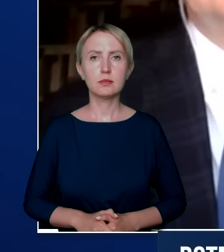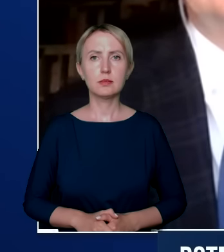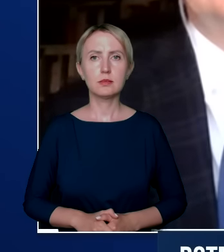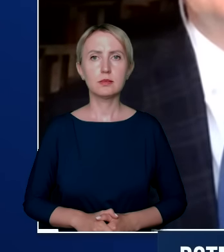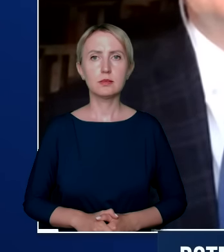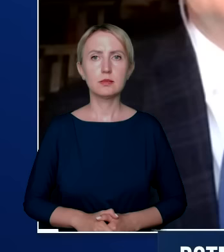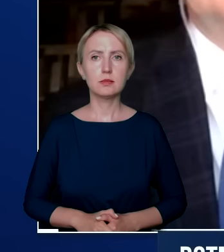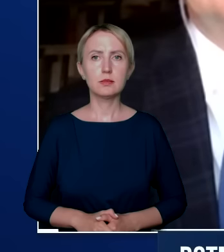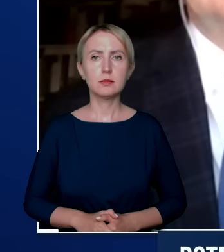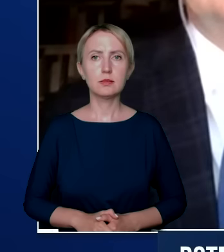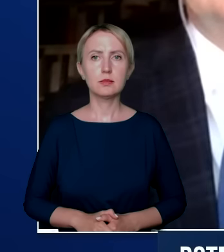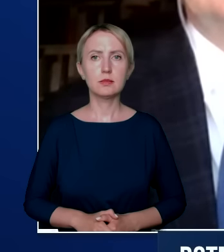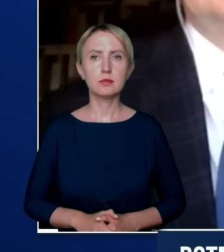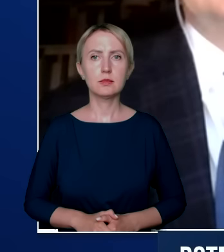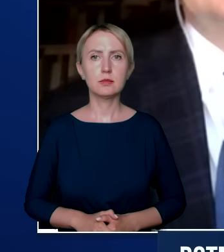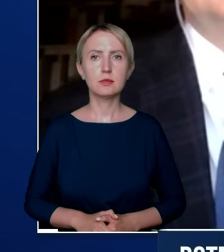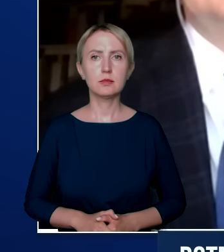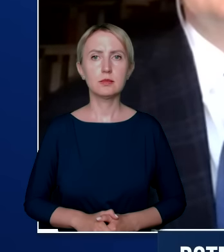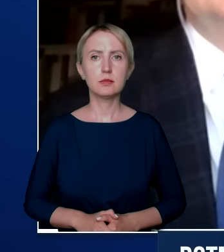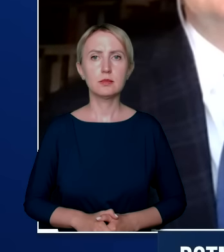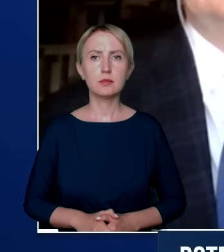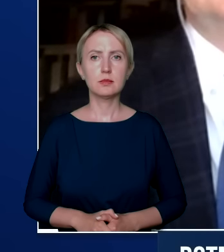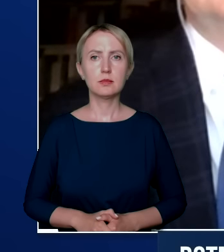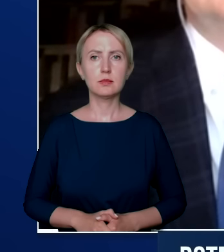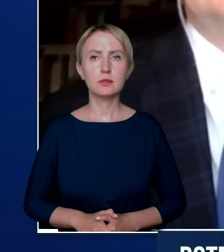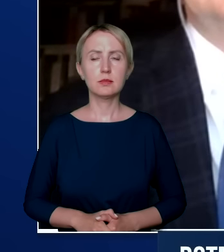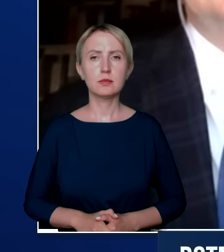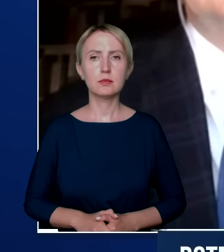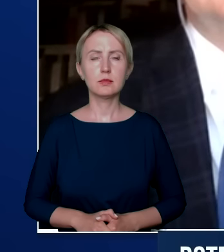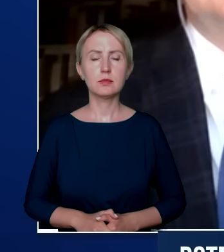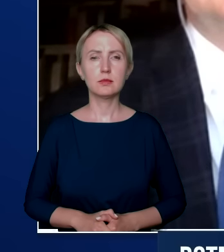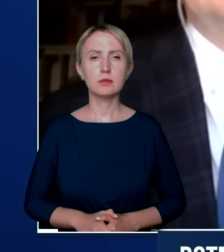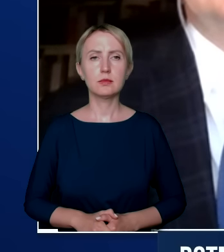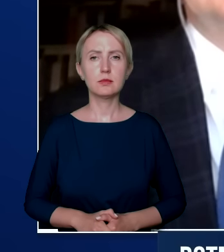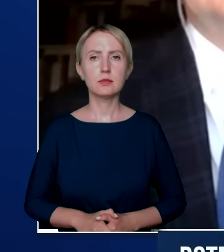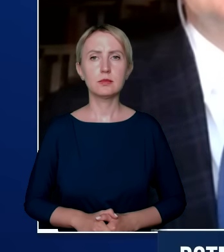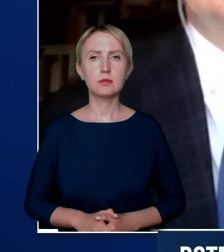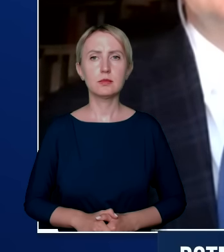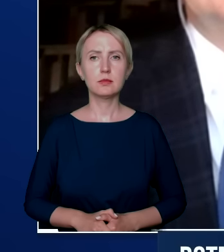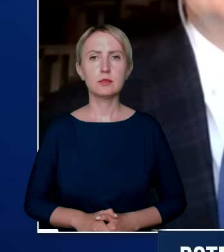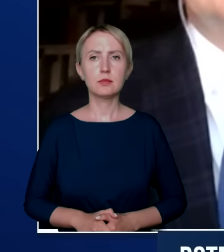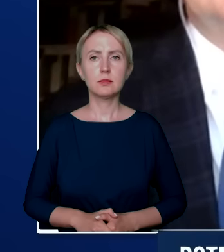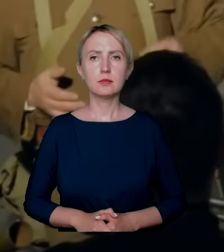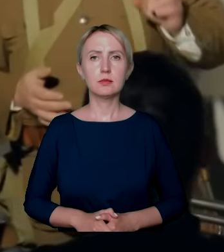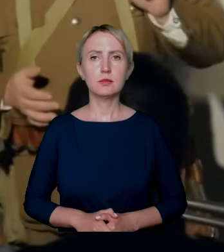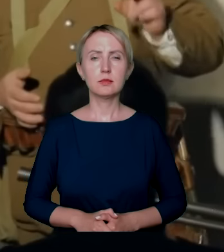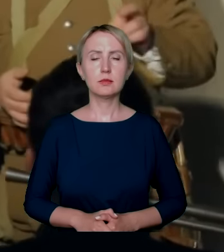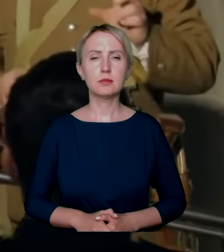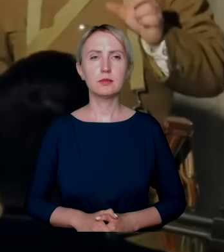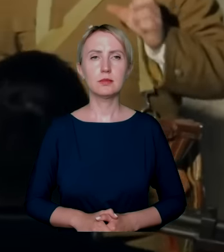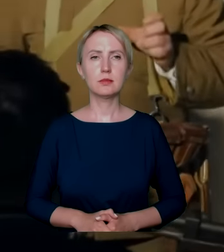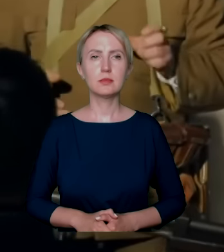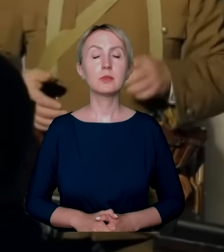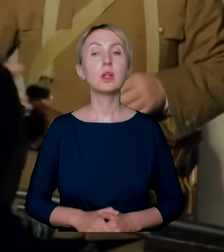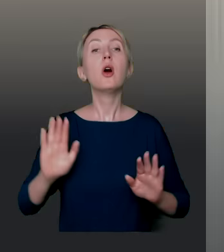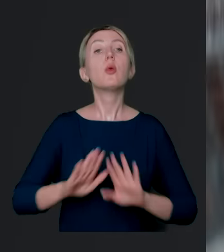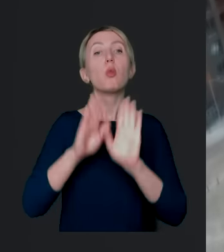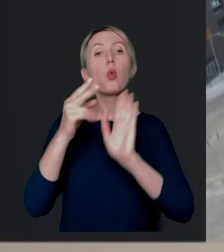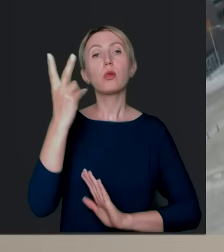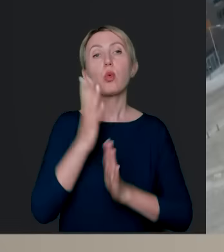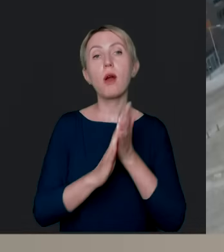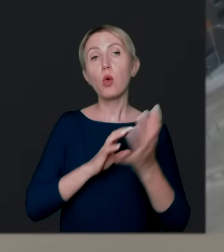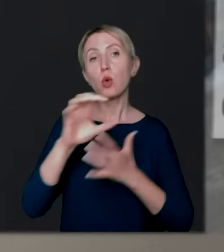Maksymilian Kolbe, wie, że rodzina Ulmów jest częścią opowieści o polskiej historii II wojny światowej. Muzeum II wojny światowej